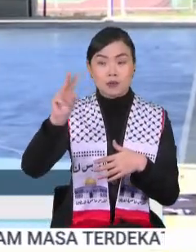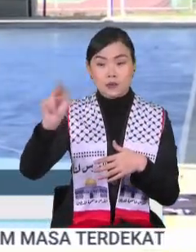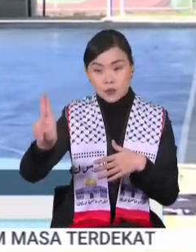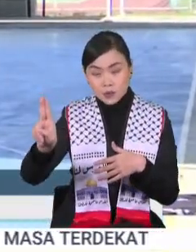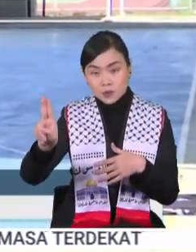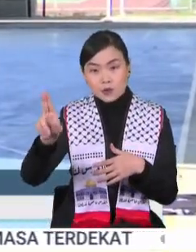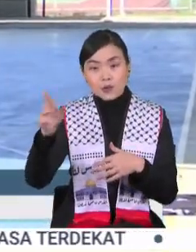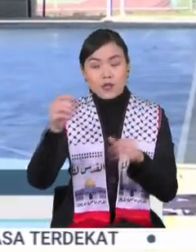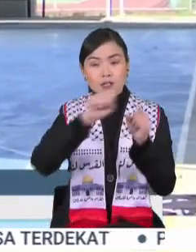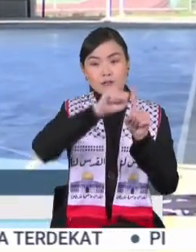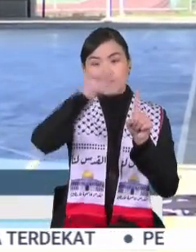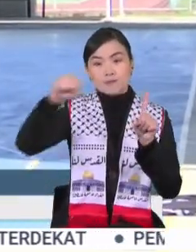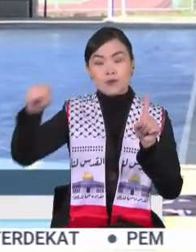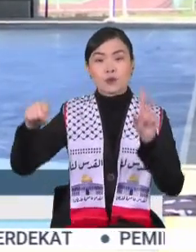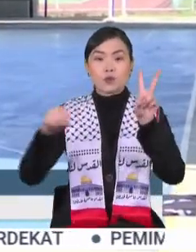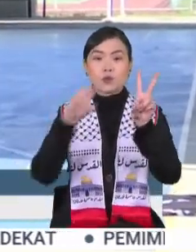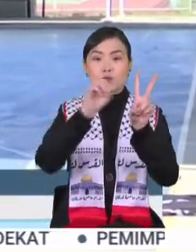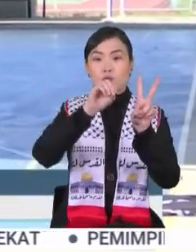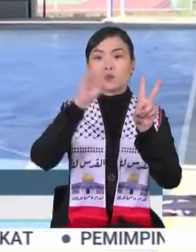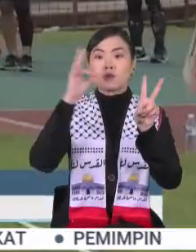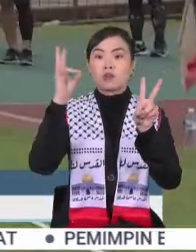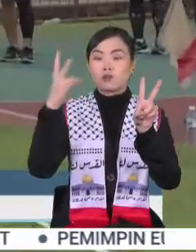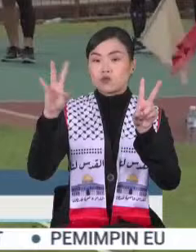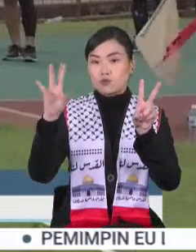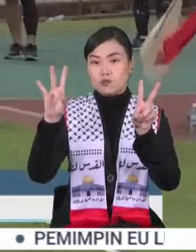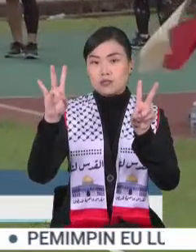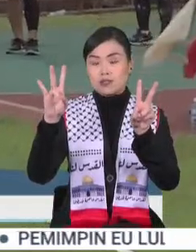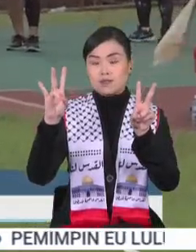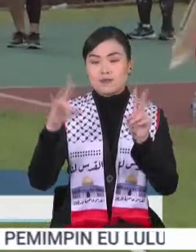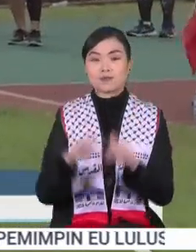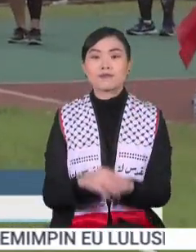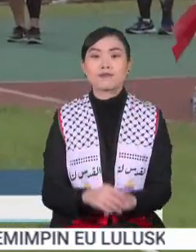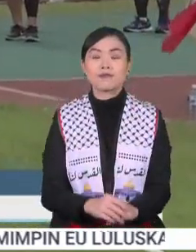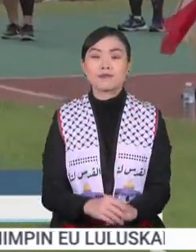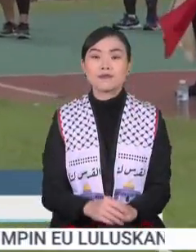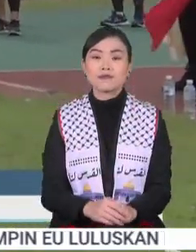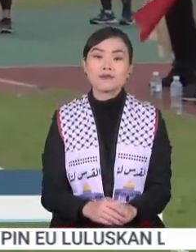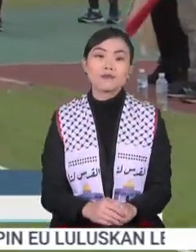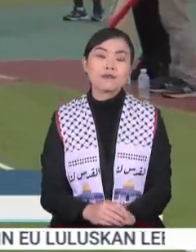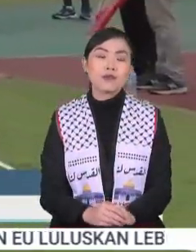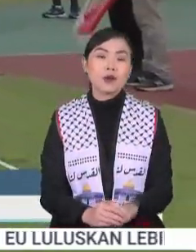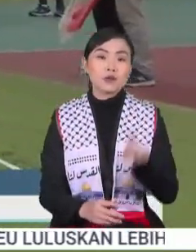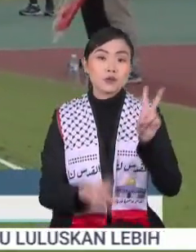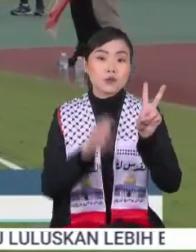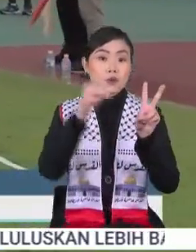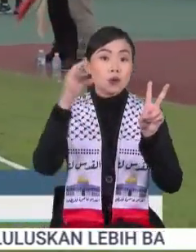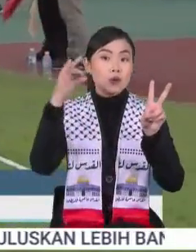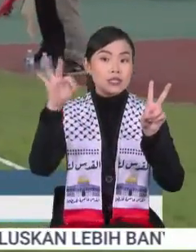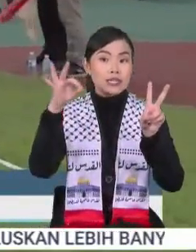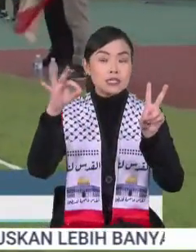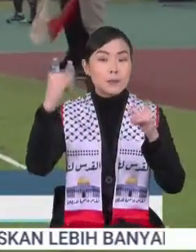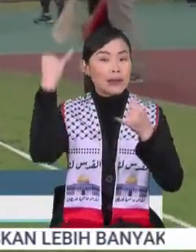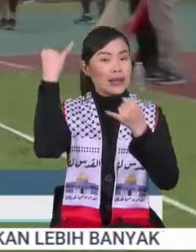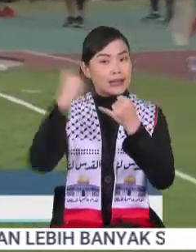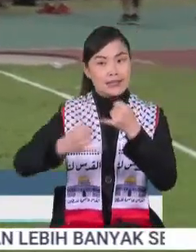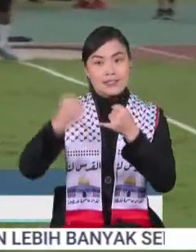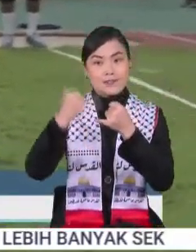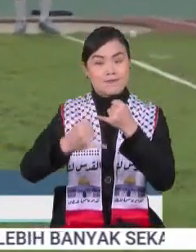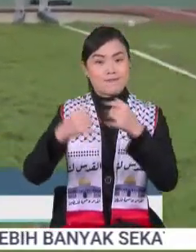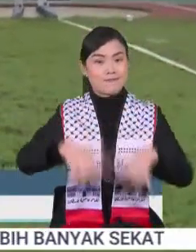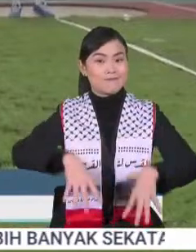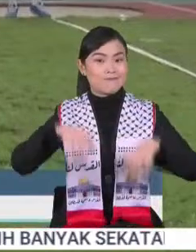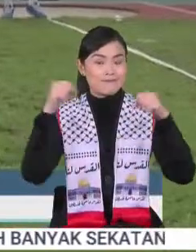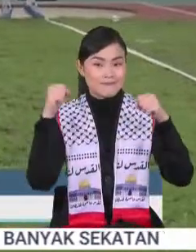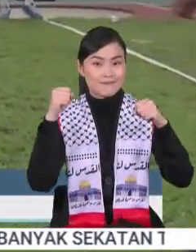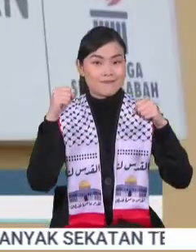Sandakan 2017 edisi k pada 2019 yang merupakan penganjuran terakhir sebel negar dilanda